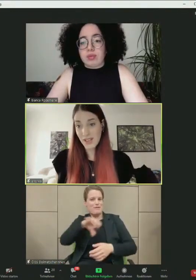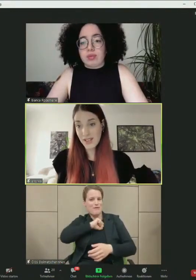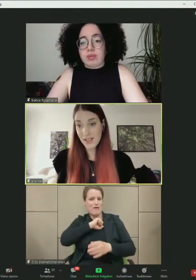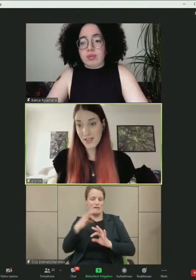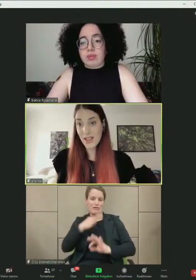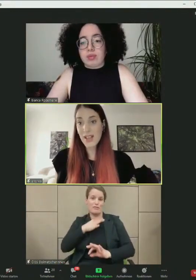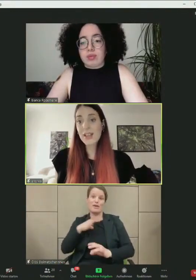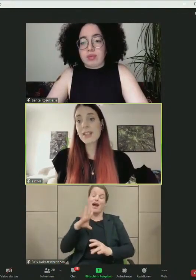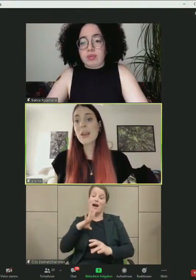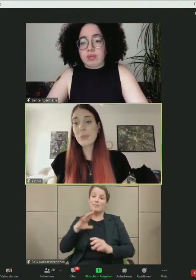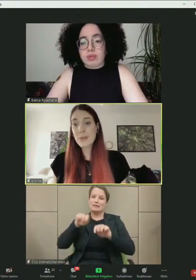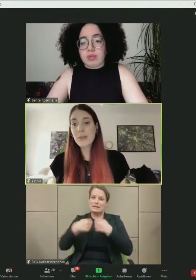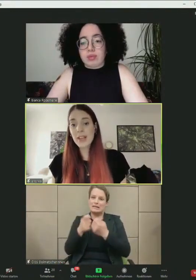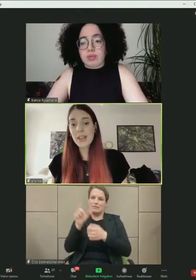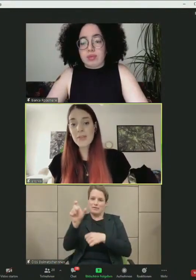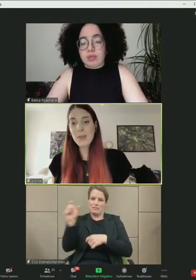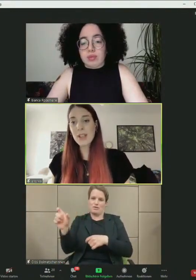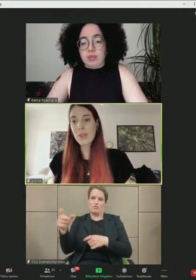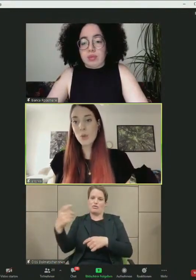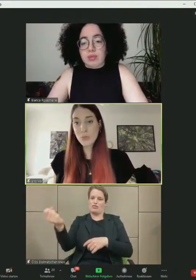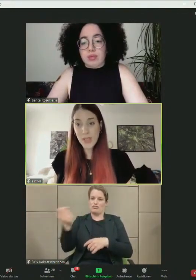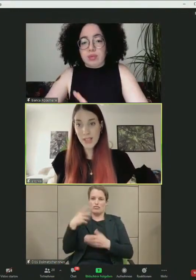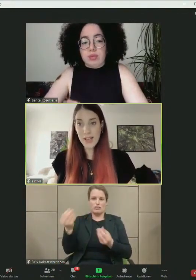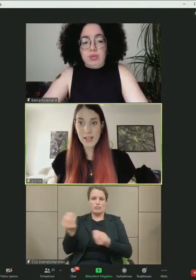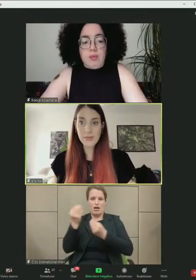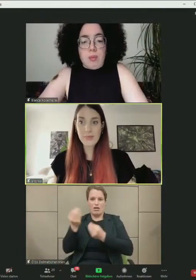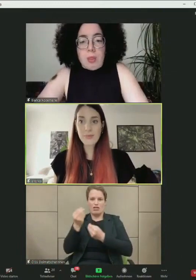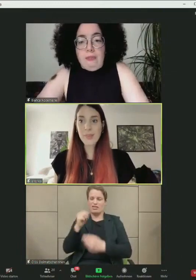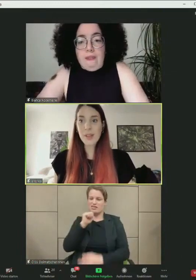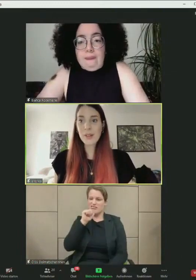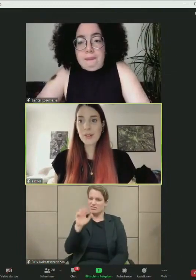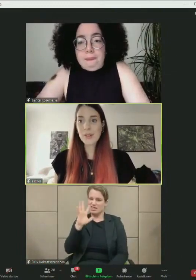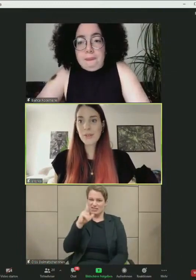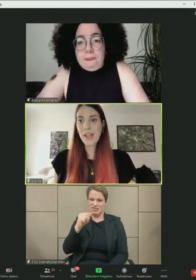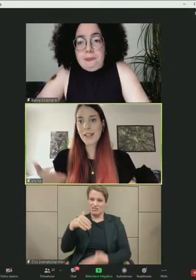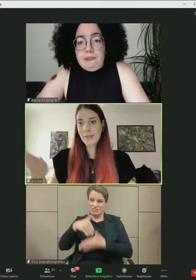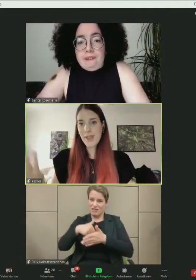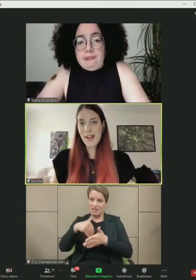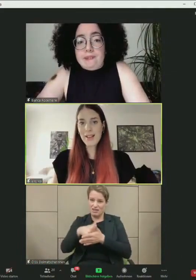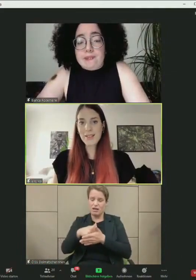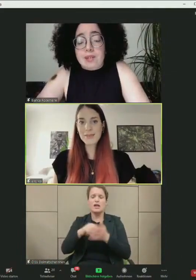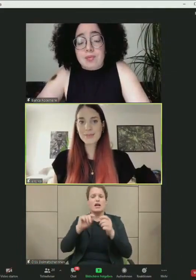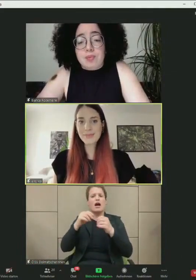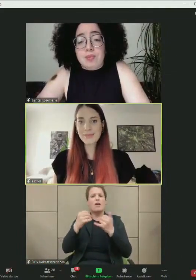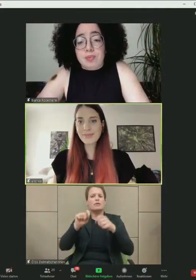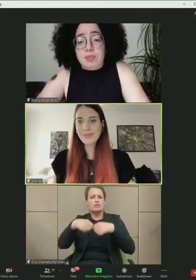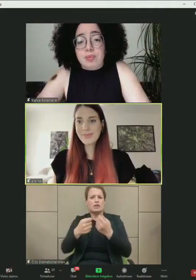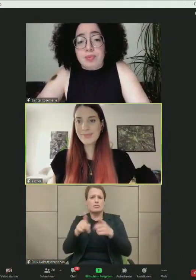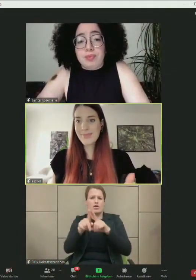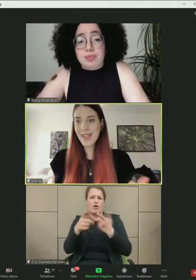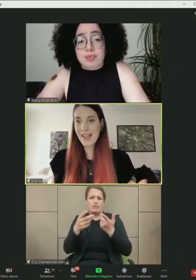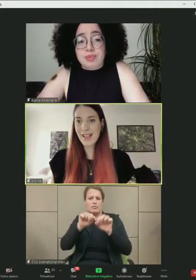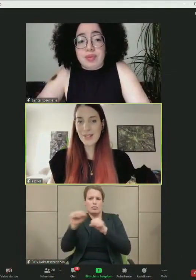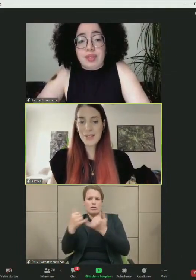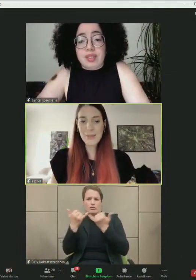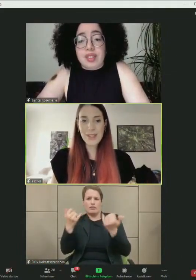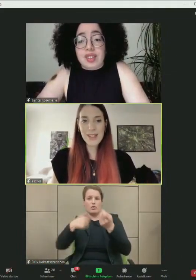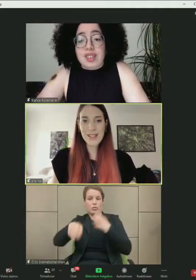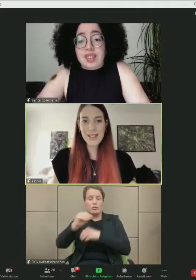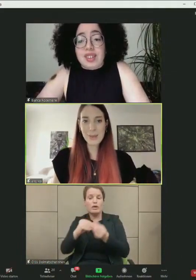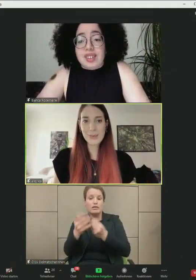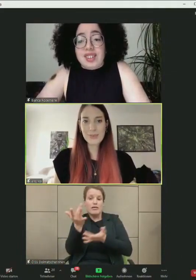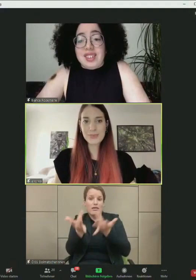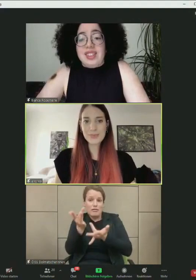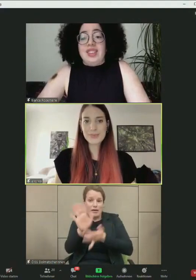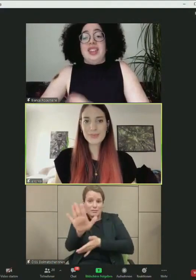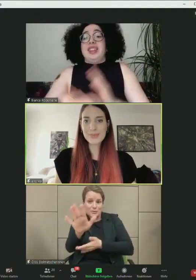so nett sind. Da gibt es aber Wege, wie man damit umgehen kann. Vielleicht, Bianca, erklärst du uns ein bisschen